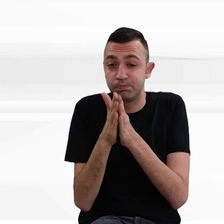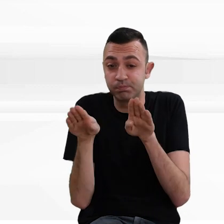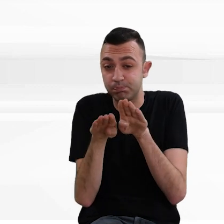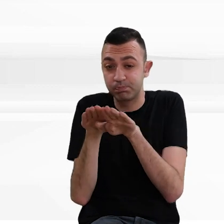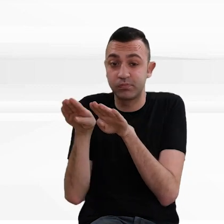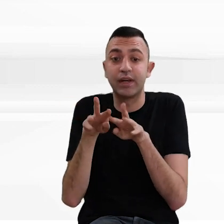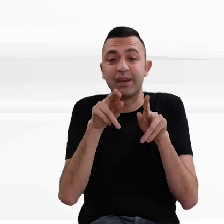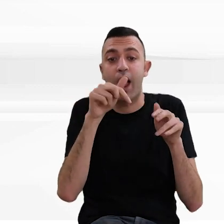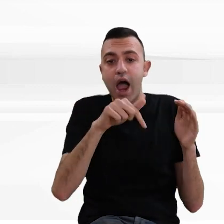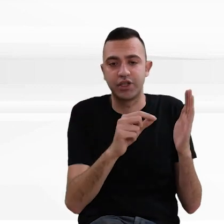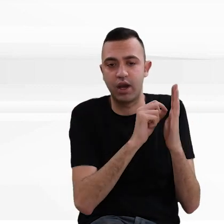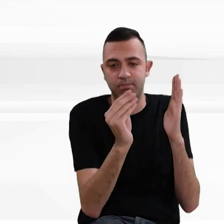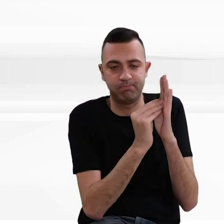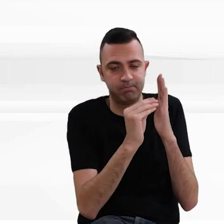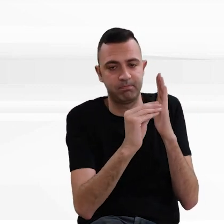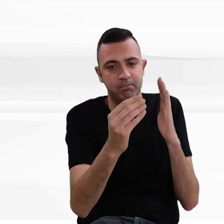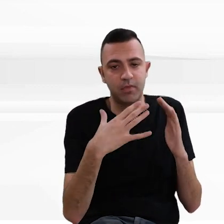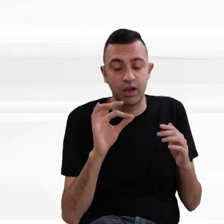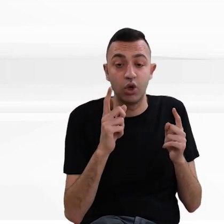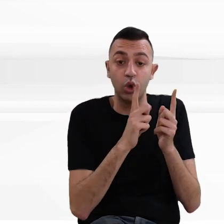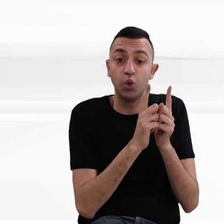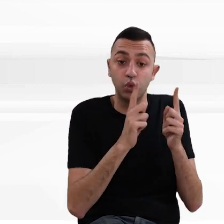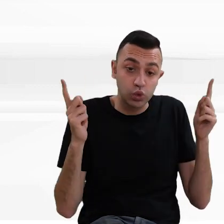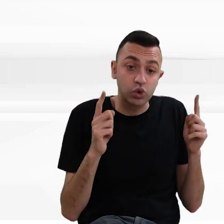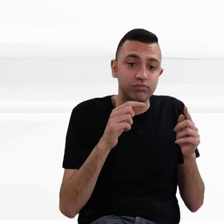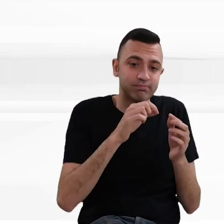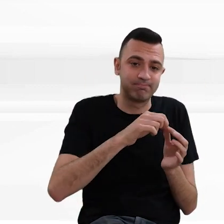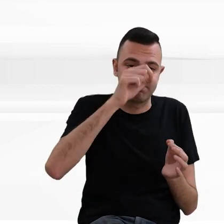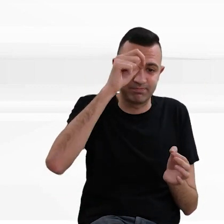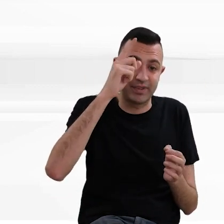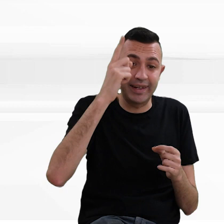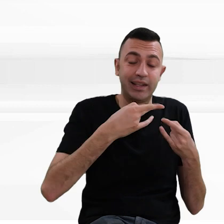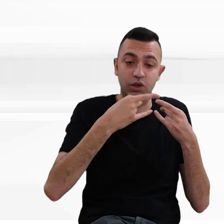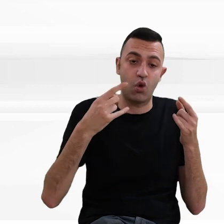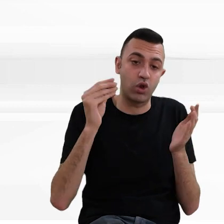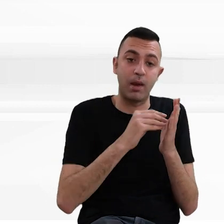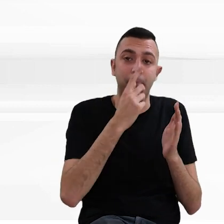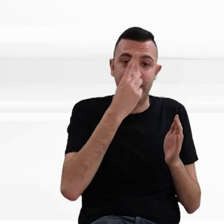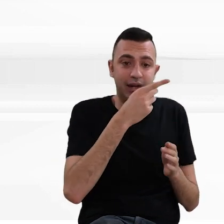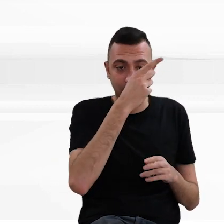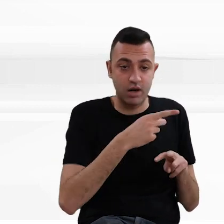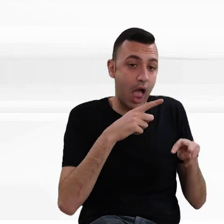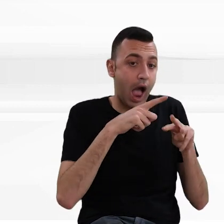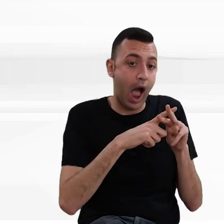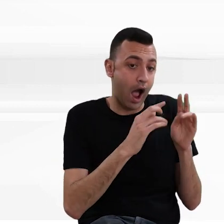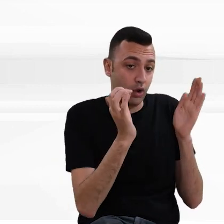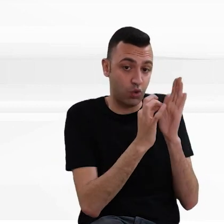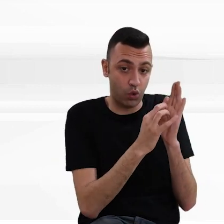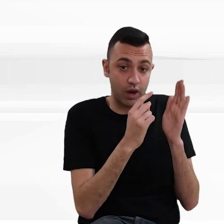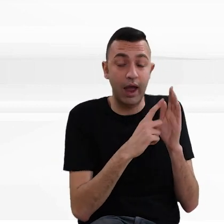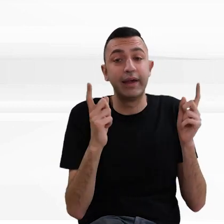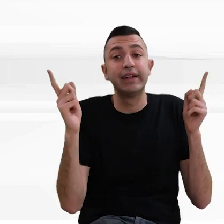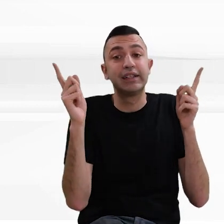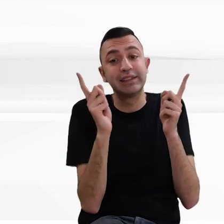aşağıdaki gibi yerleştirilmiştir uzun kenarı üzerine yerleştirilen ilk dikdörtgenin bir köşesi al noktası ile